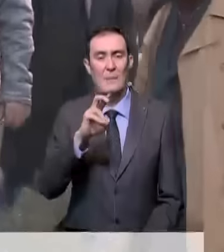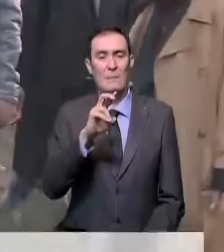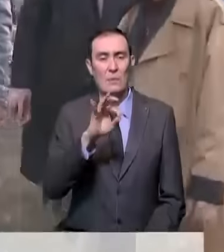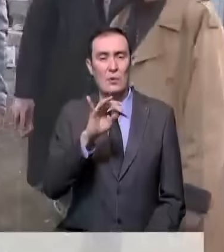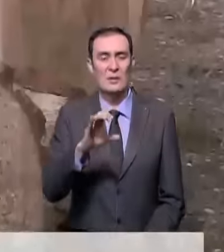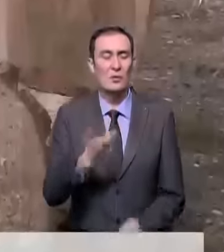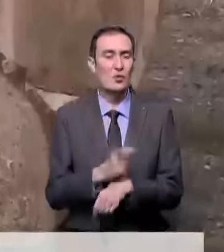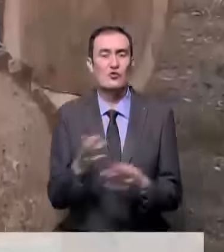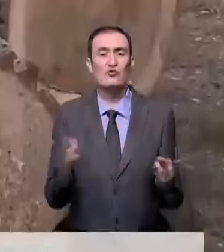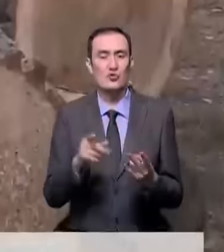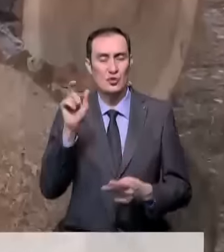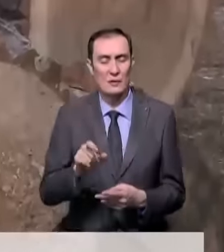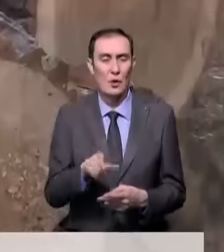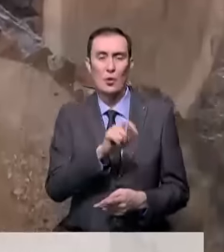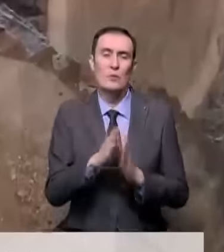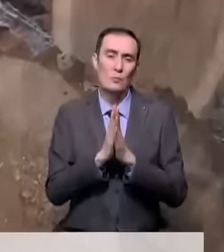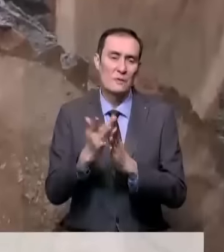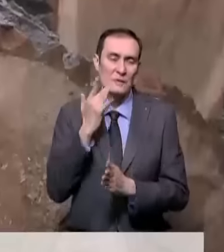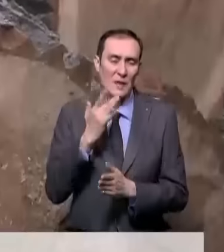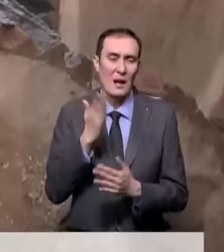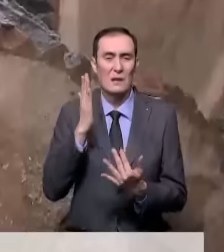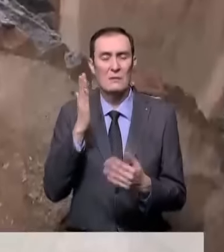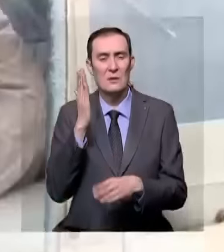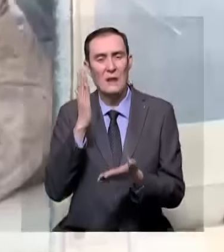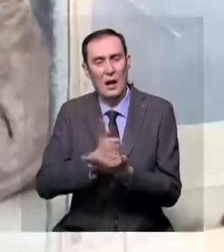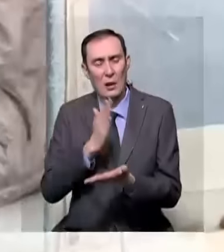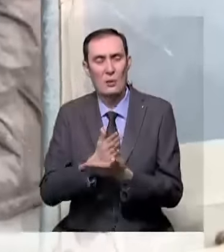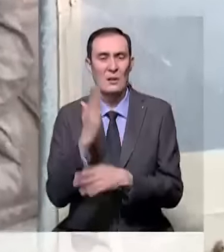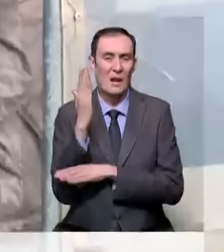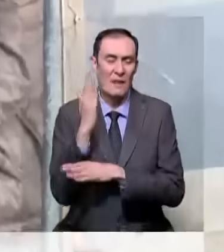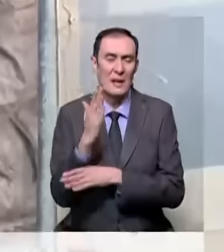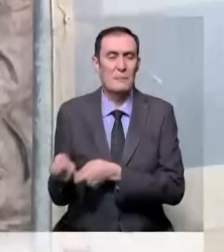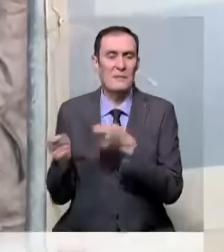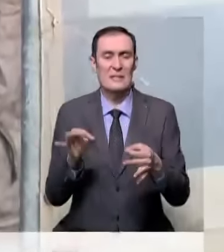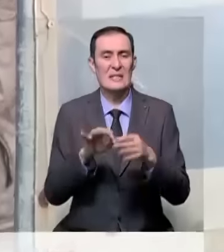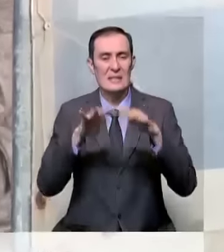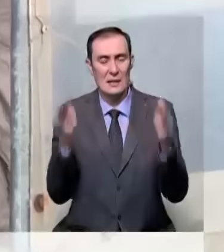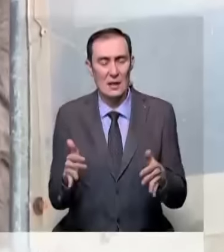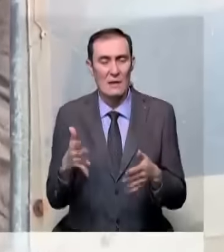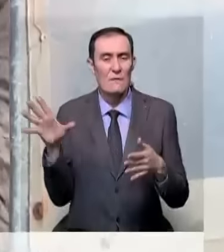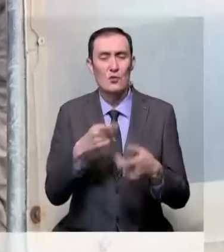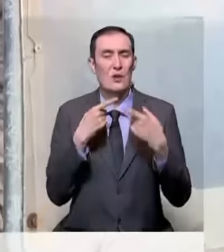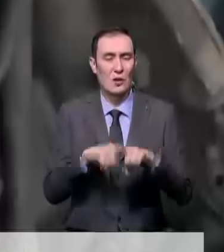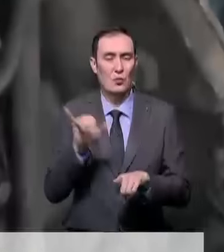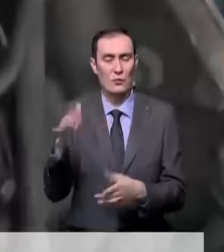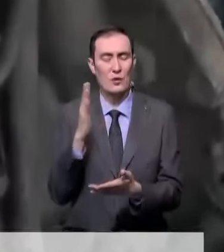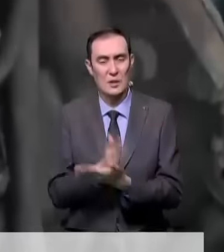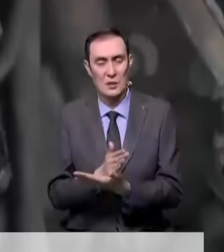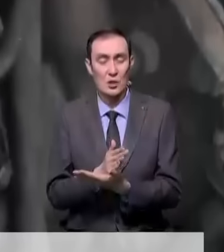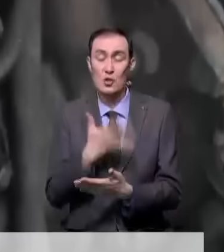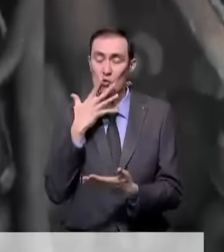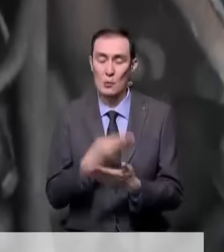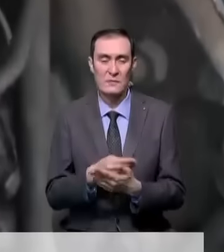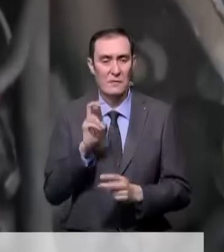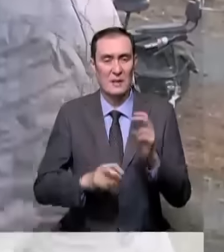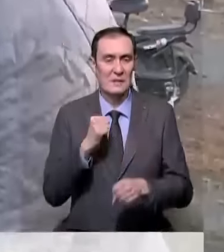человек. Именно к нему идут люди с просьбой помочь наколоть дрова или привезти сено. Благо вся техника у умельца в наличии, причем